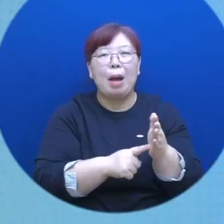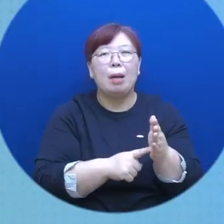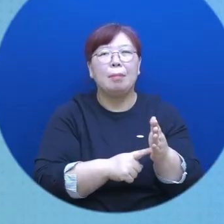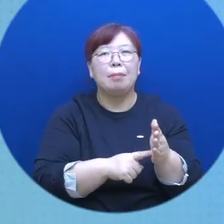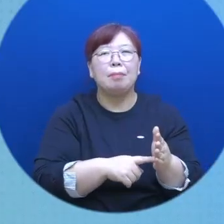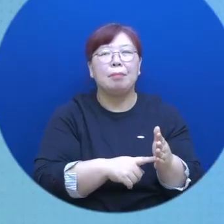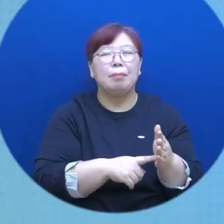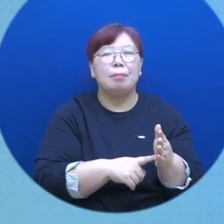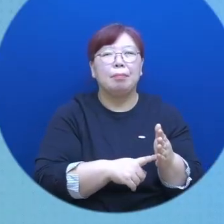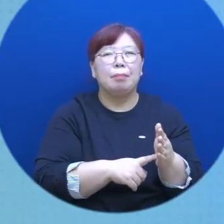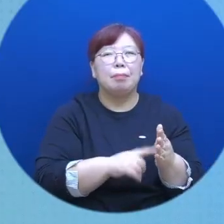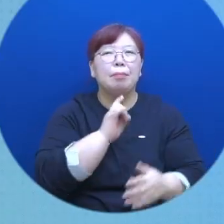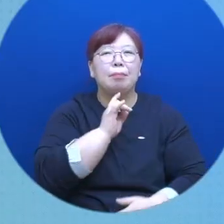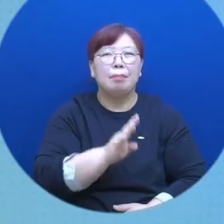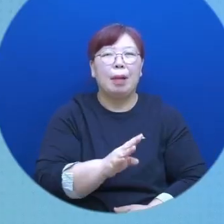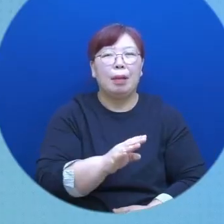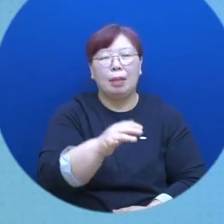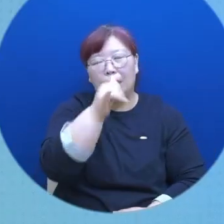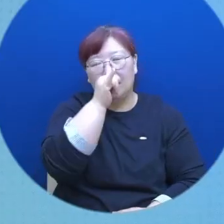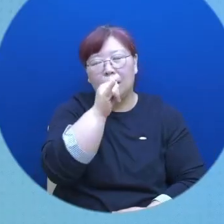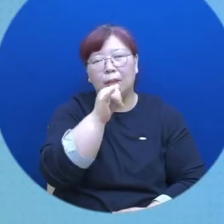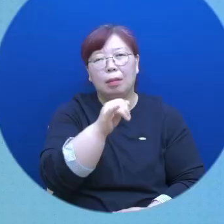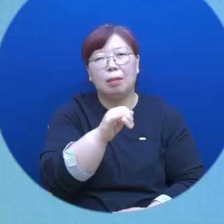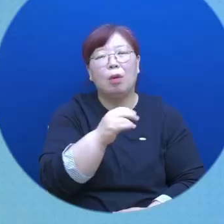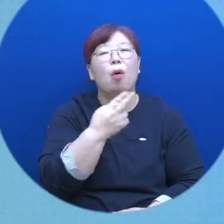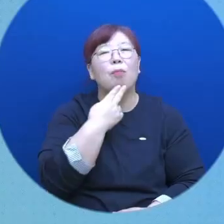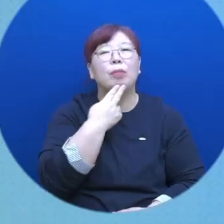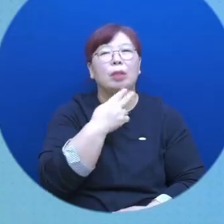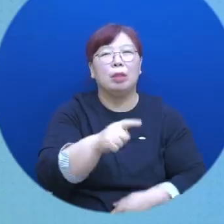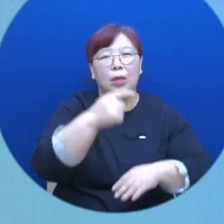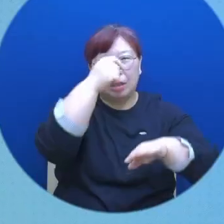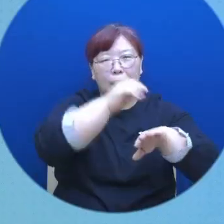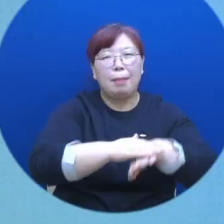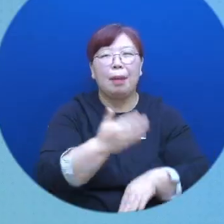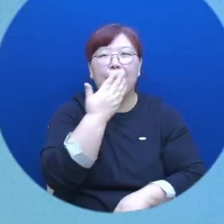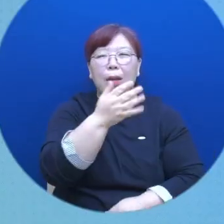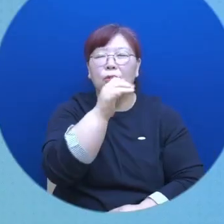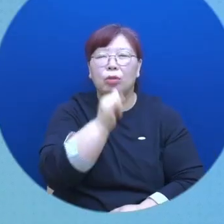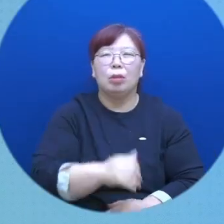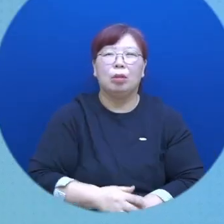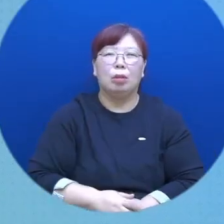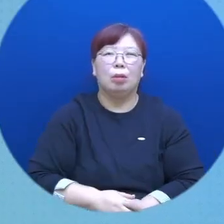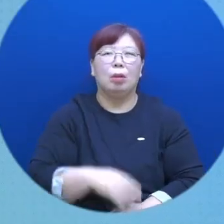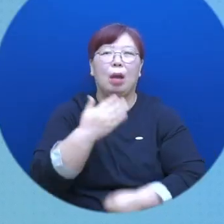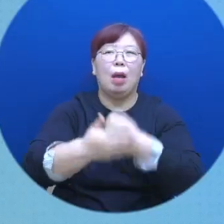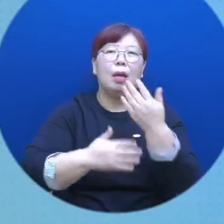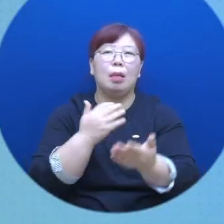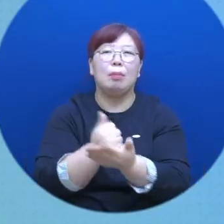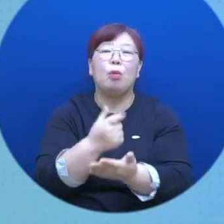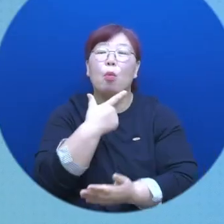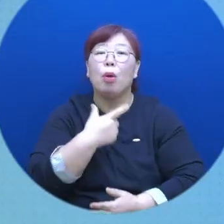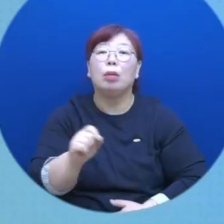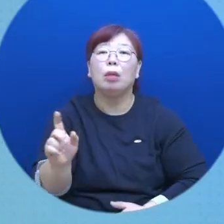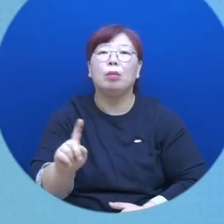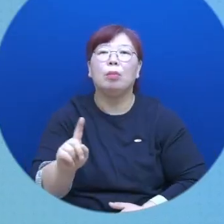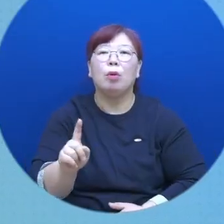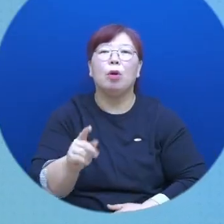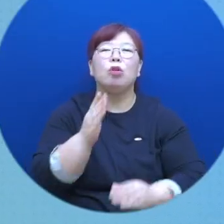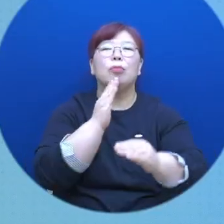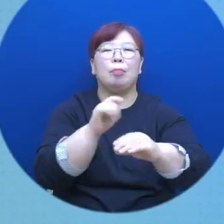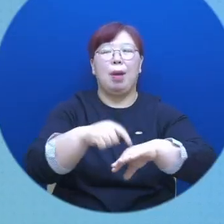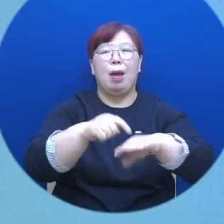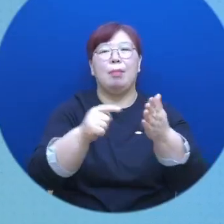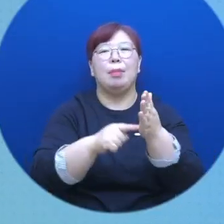밟는 예배가 있을 수 있다. 그러므로 하나님이 원하고 있는 것이 무엇이다? 늘 말하죠. 중심